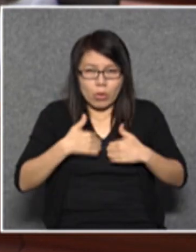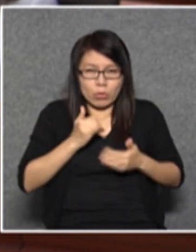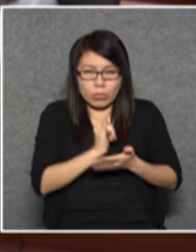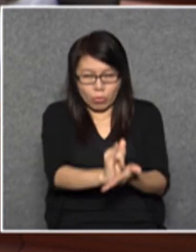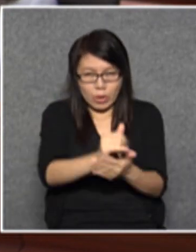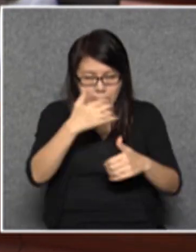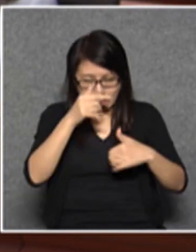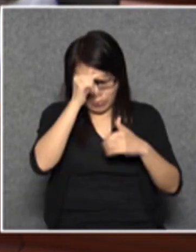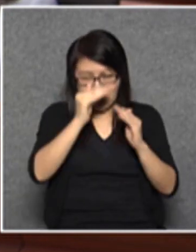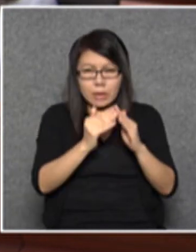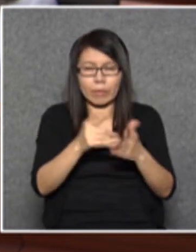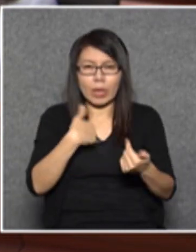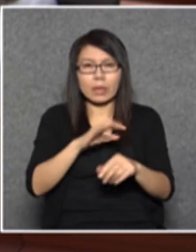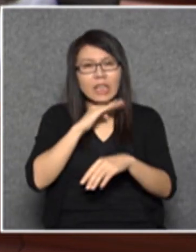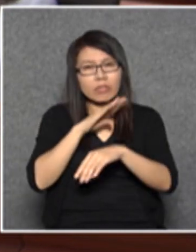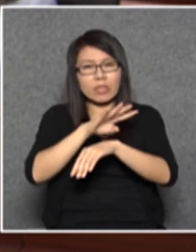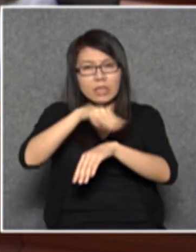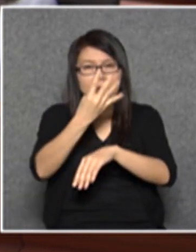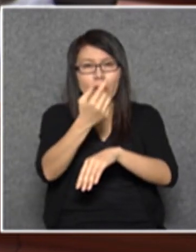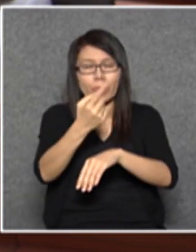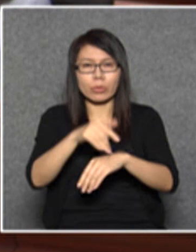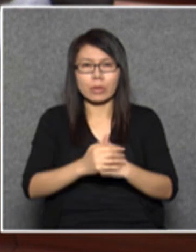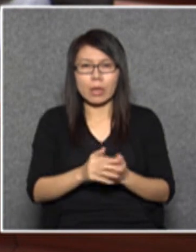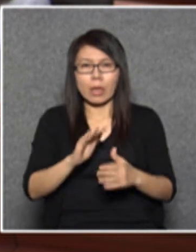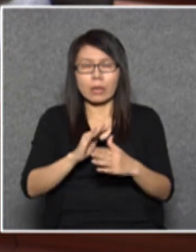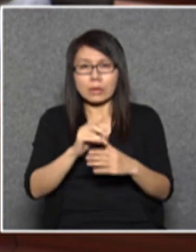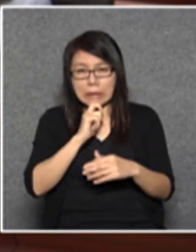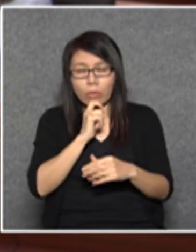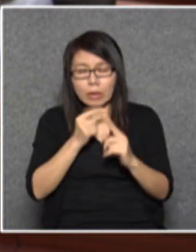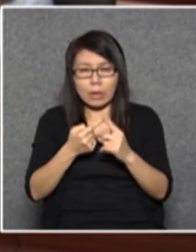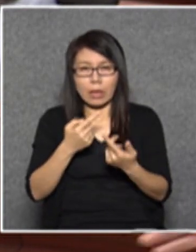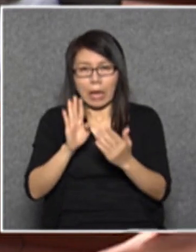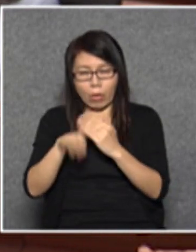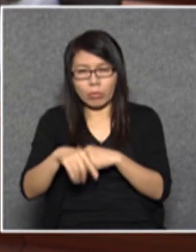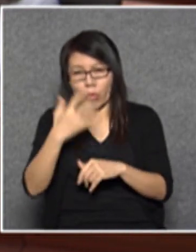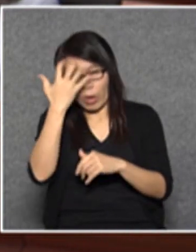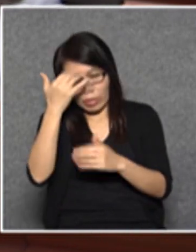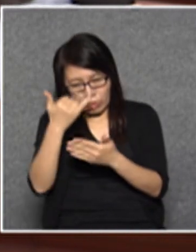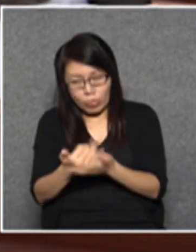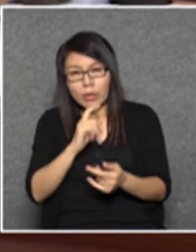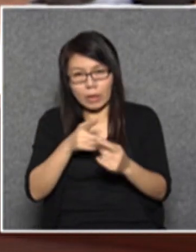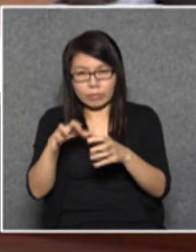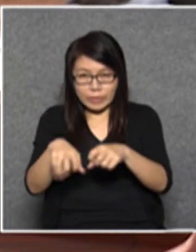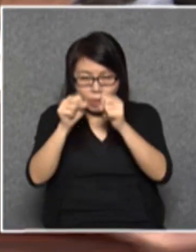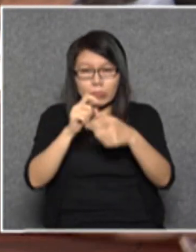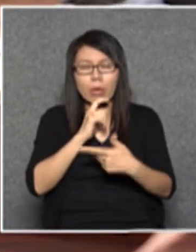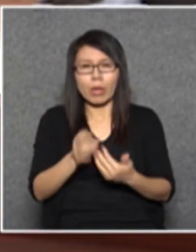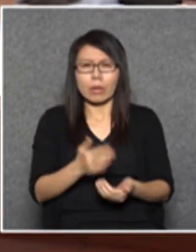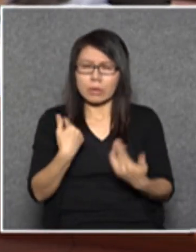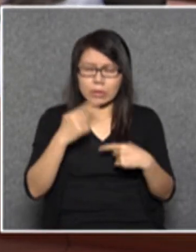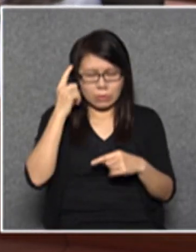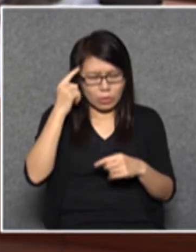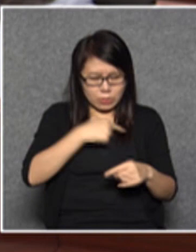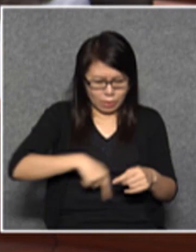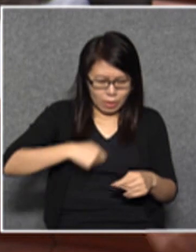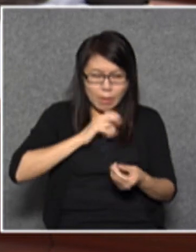頭都沒人理，到最後有人理了，是因為他在那裡暈低了送了進去。又有些市民向我們反映，他的身體醫生告訴他身